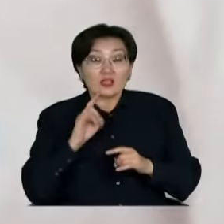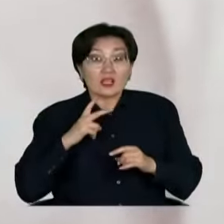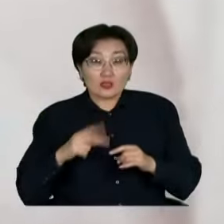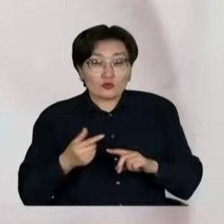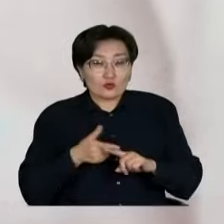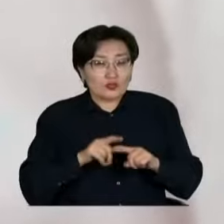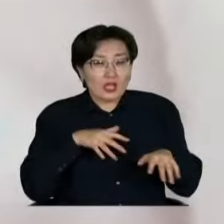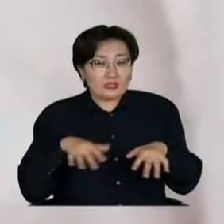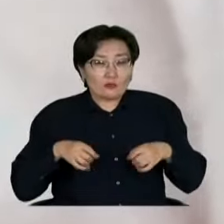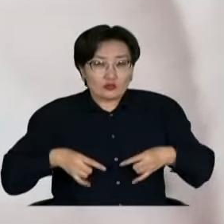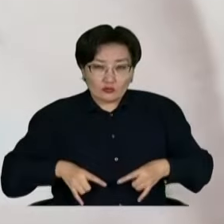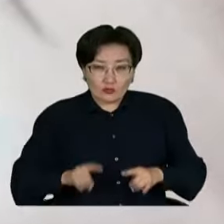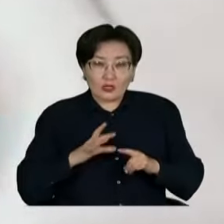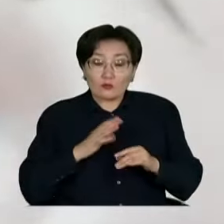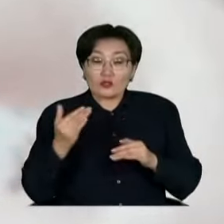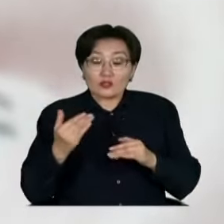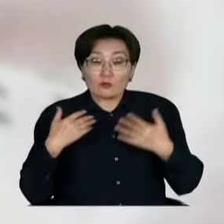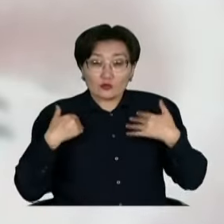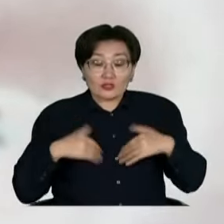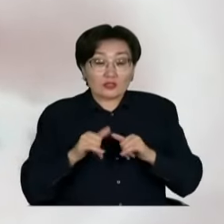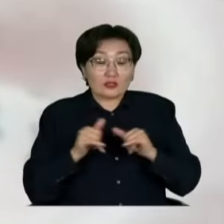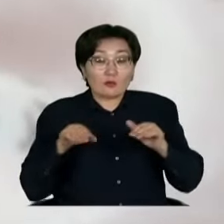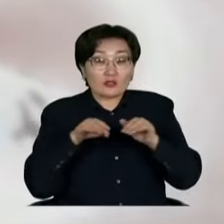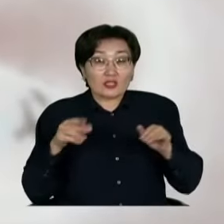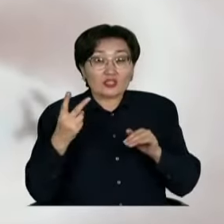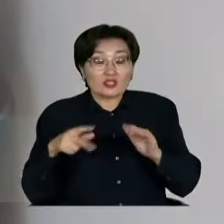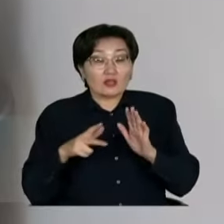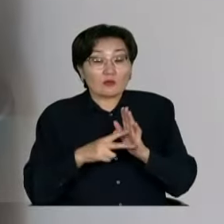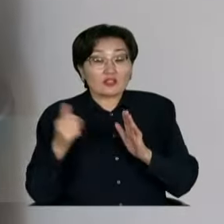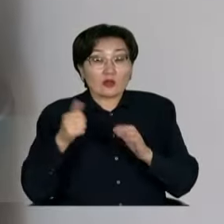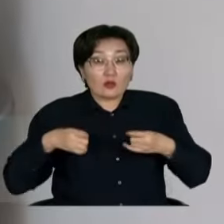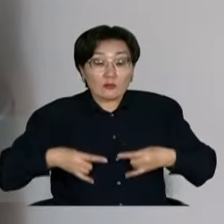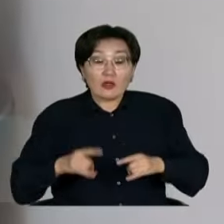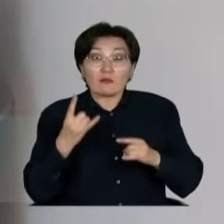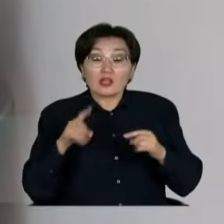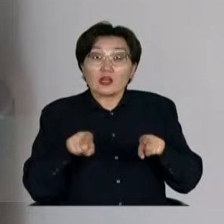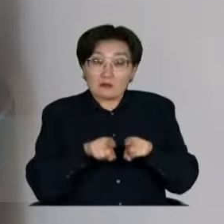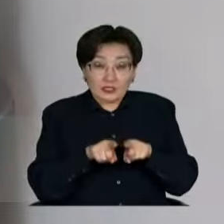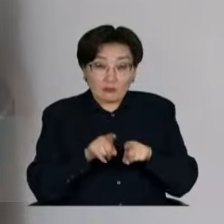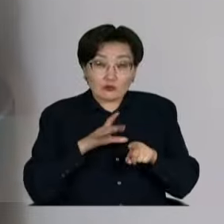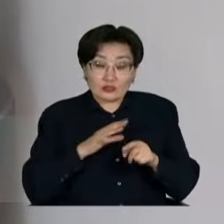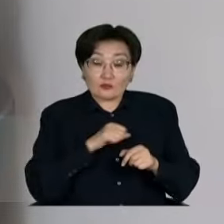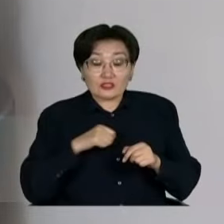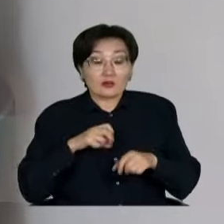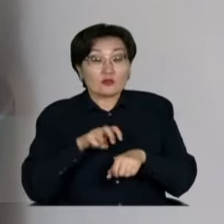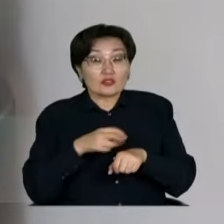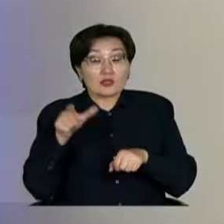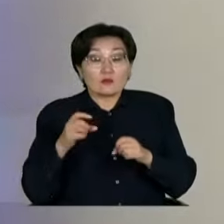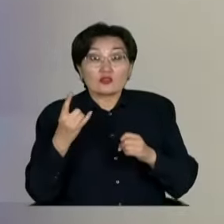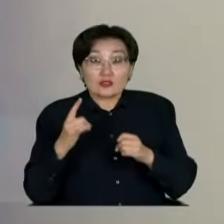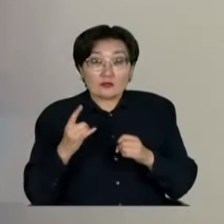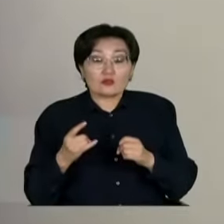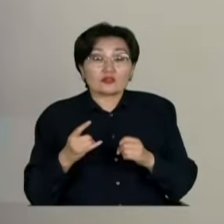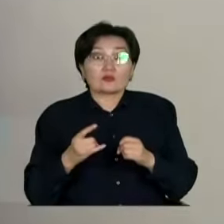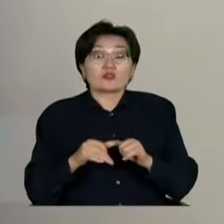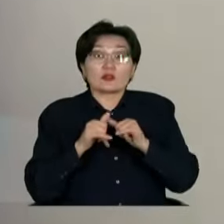өте әлсіз болып туған. Айтуынша олардың ағзасының даму деңгейі 28-ші аптада туған балалармен бірдей болыпты. Өзі де дәрігерлерді нәрестелердің